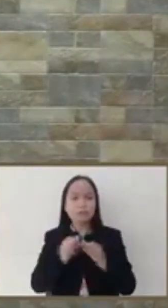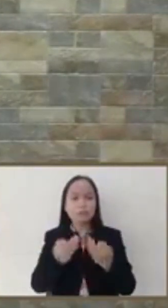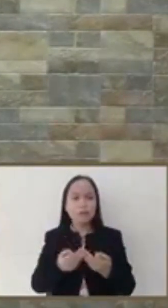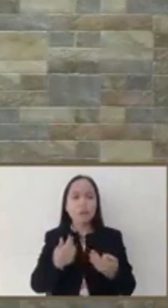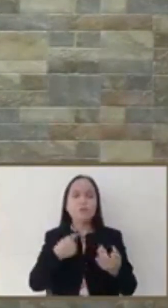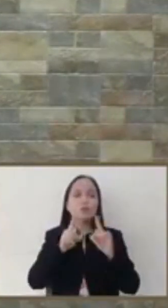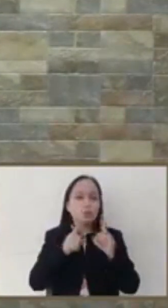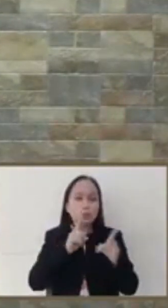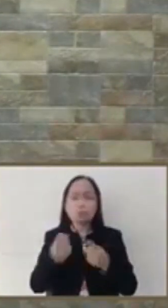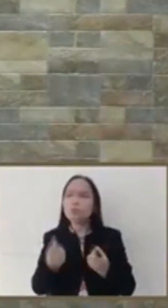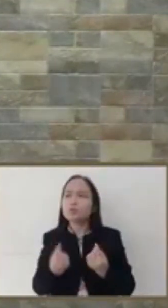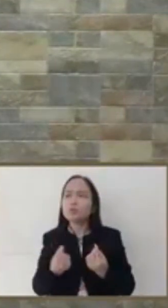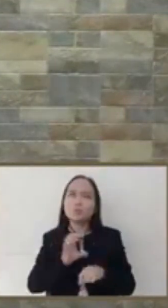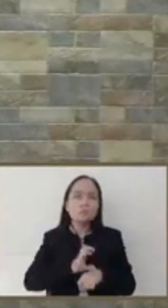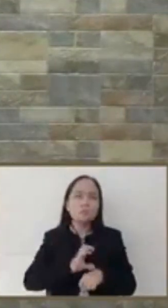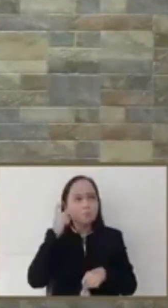anong gagawin nyo sa church.